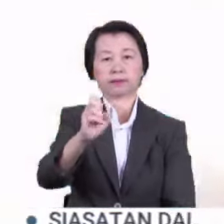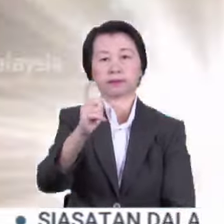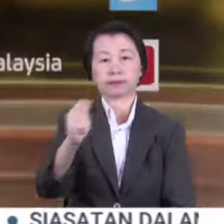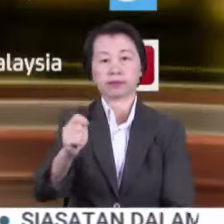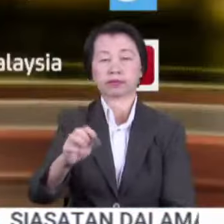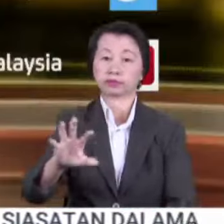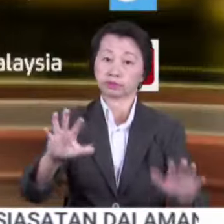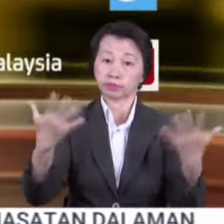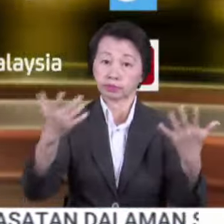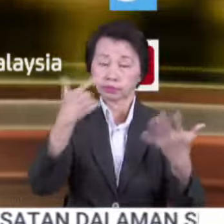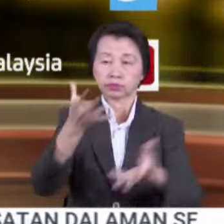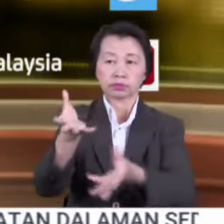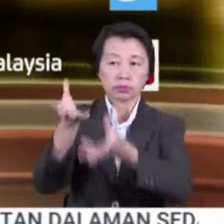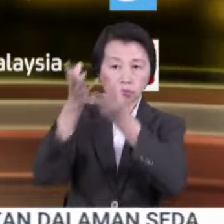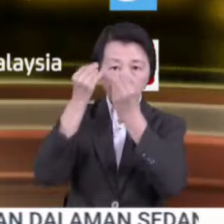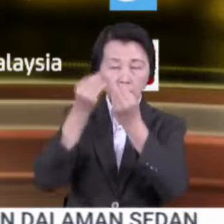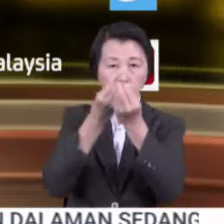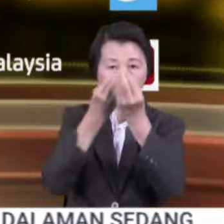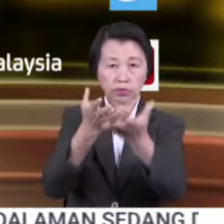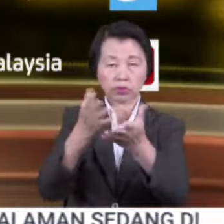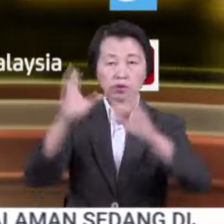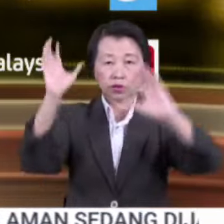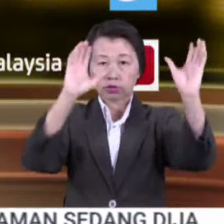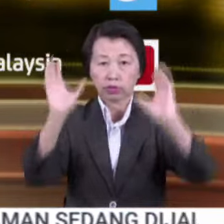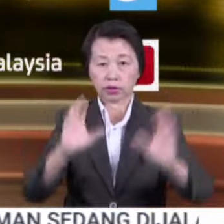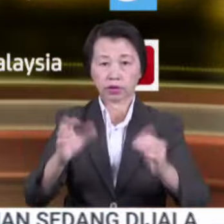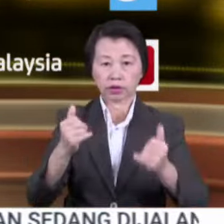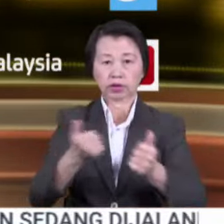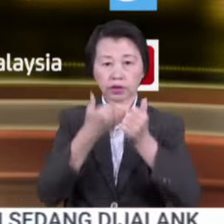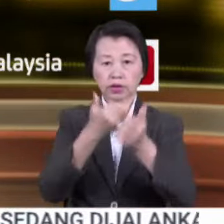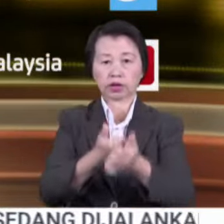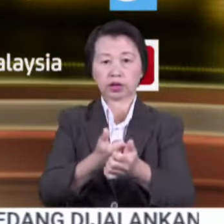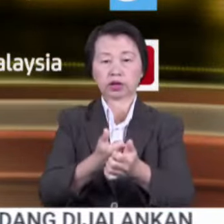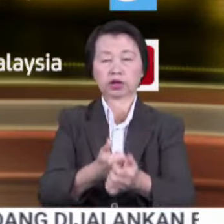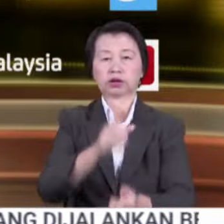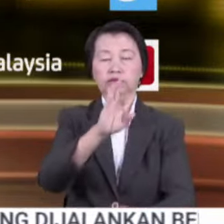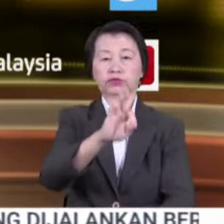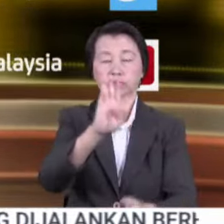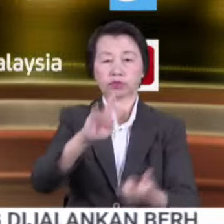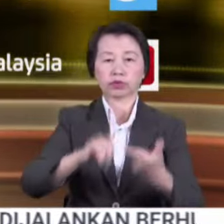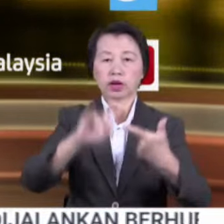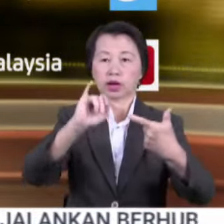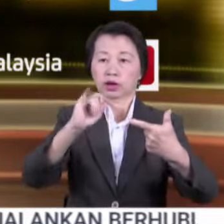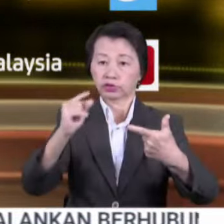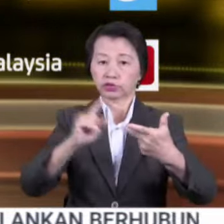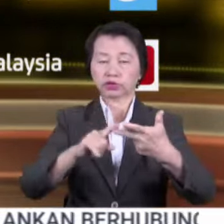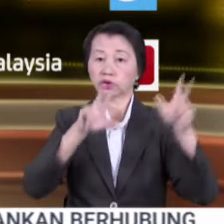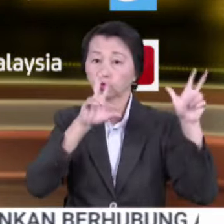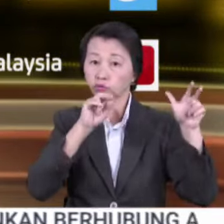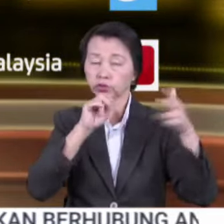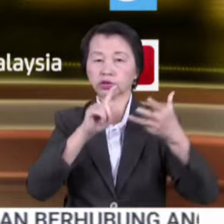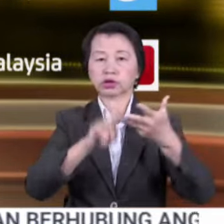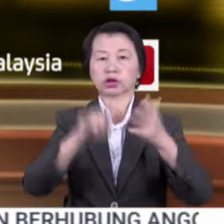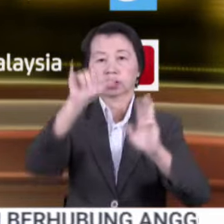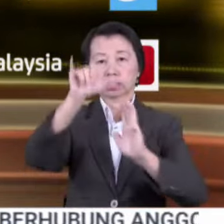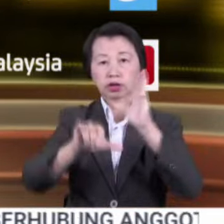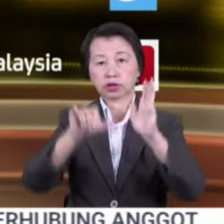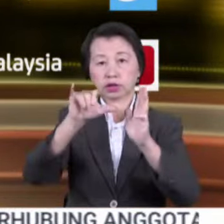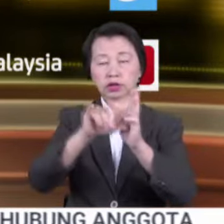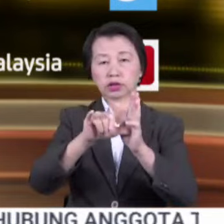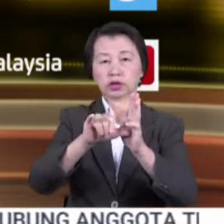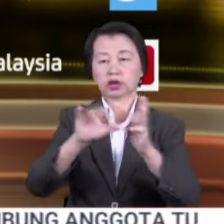Baiklah untuk mendapatkan info cuaca terkini boleh ikuti kami Dilema Facebook Instagram Twitter YouTube